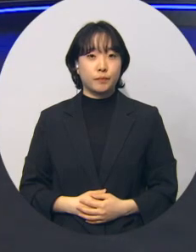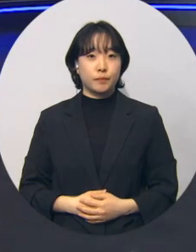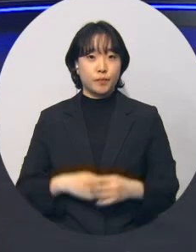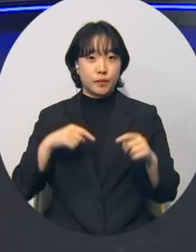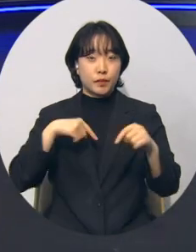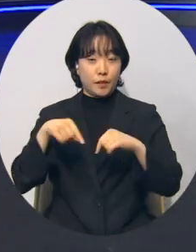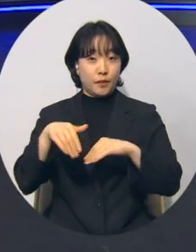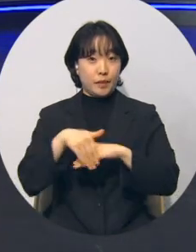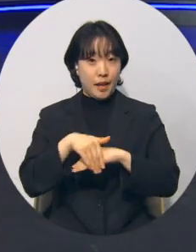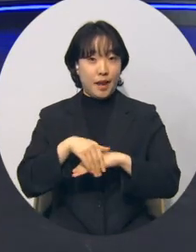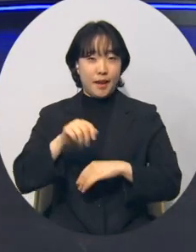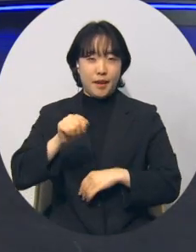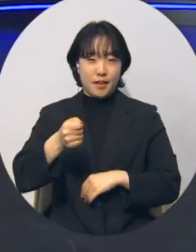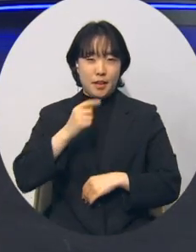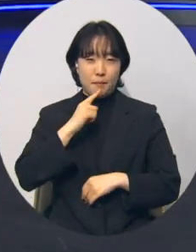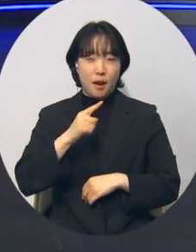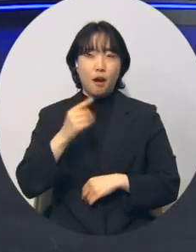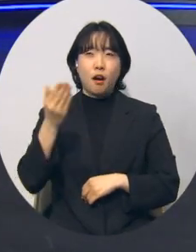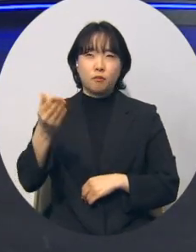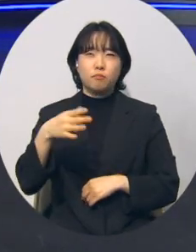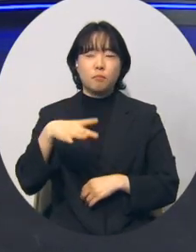열쇠말 그대들이